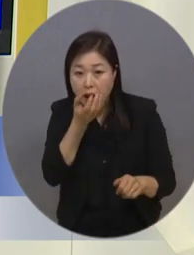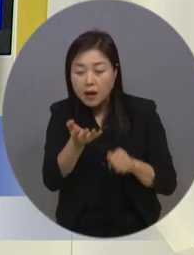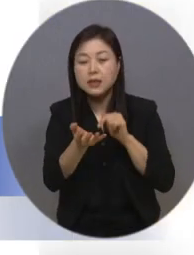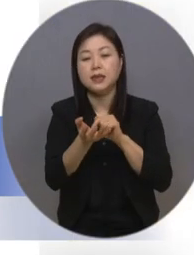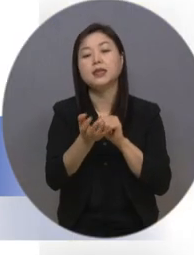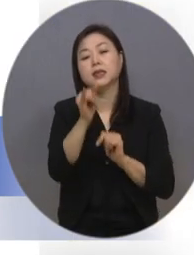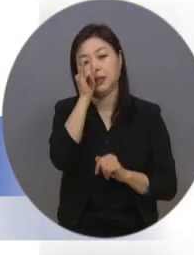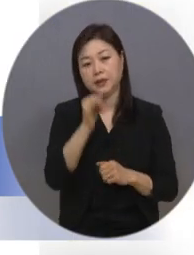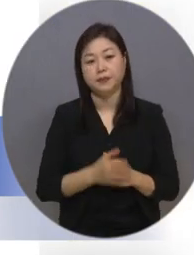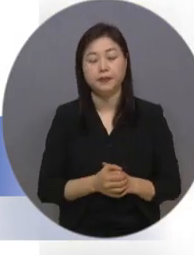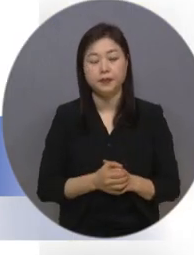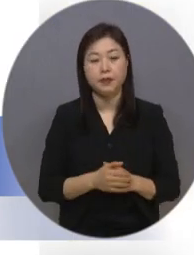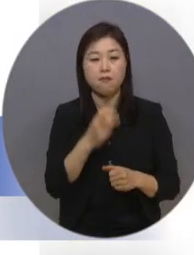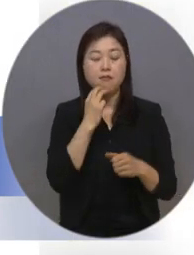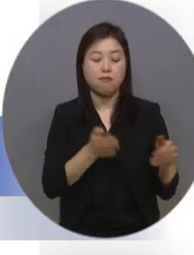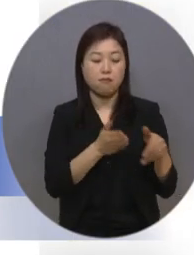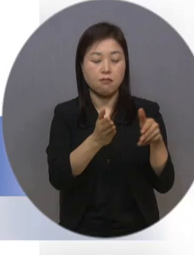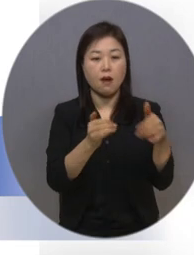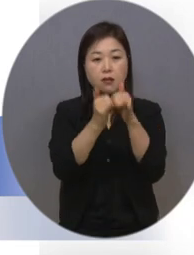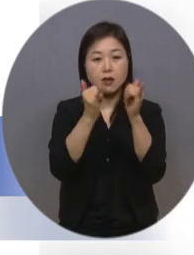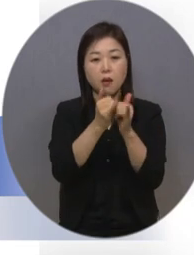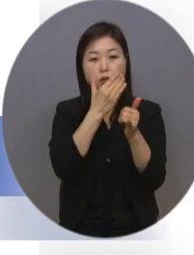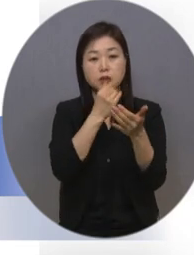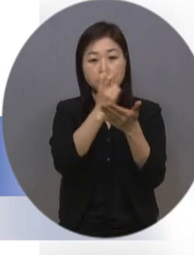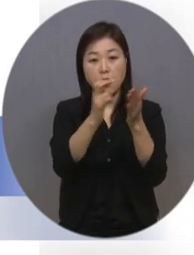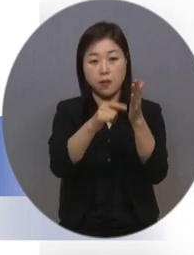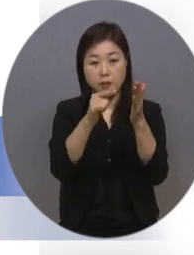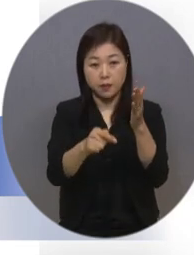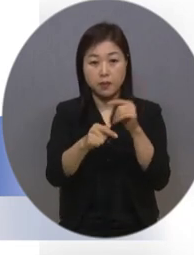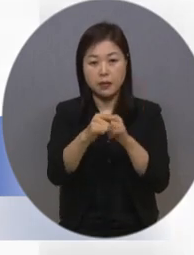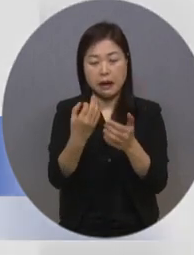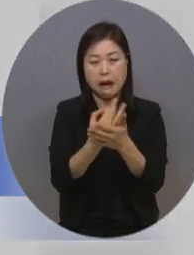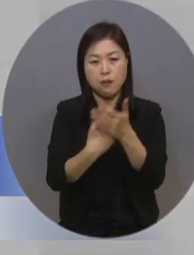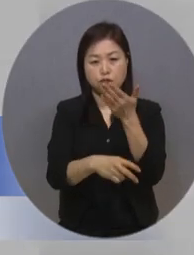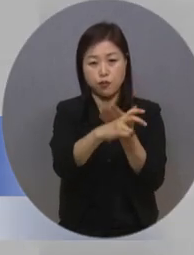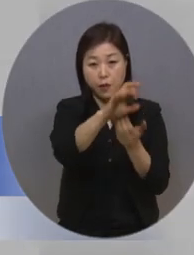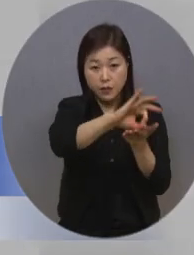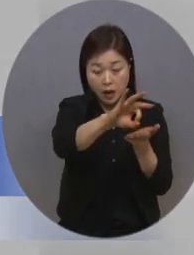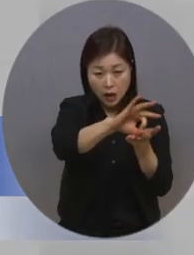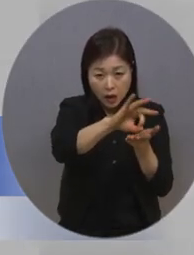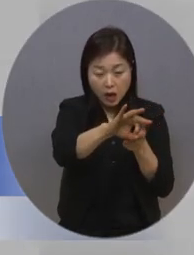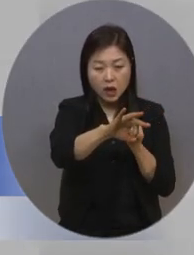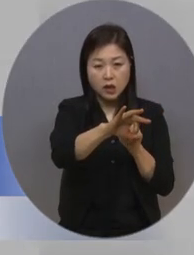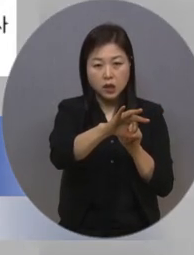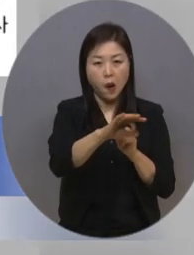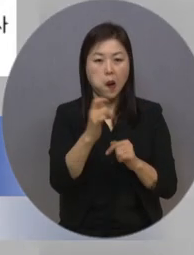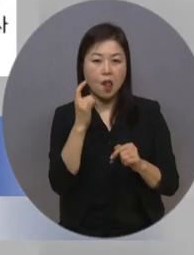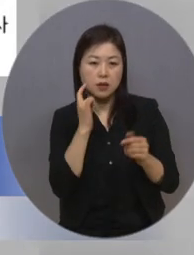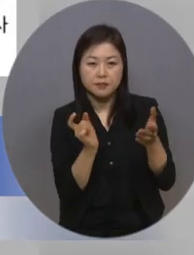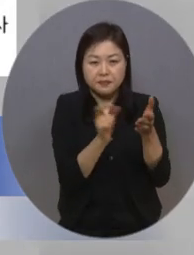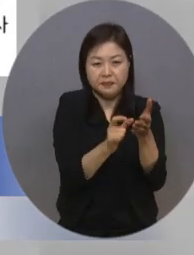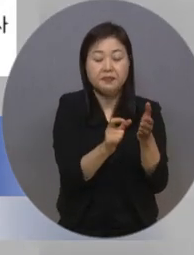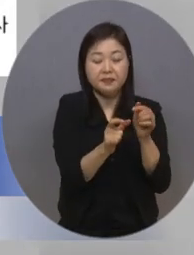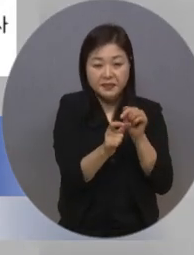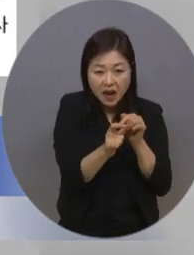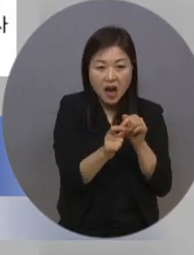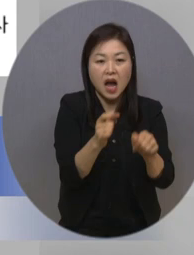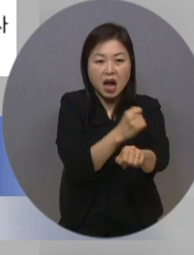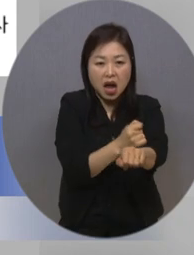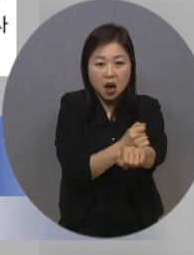있는데요. 경기도가 사회복지법인의 수익금 불법 사용과 허위 종사자 인건비 보조금 사용